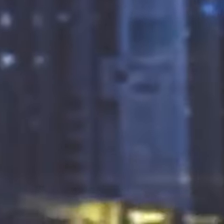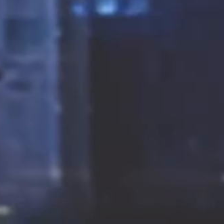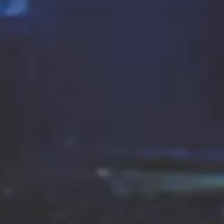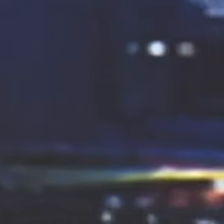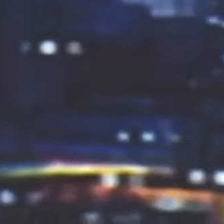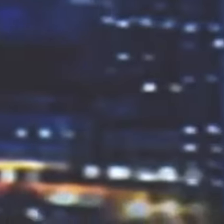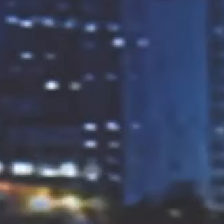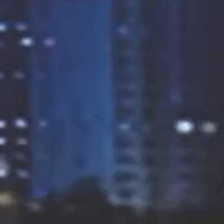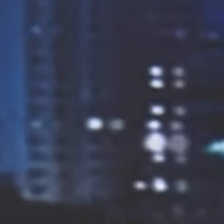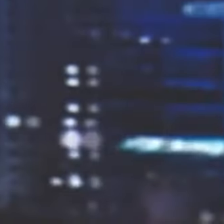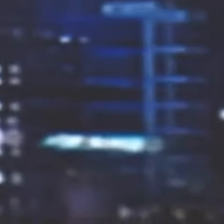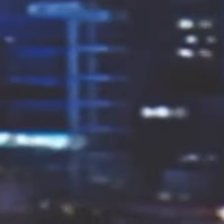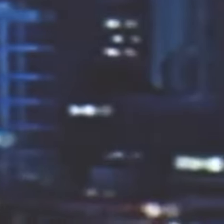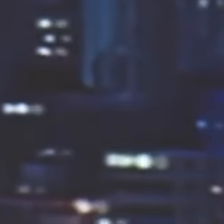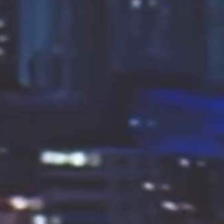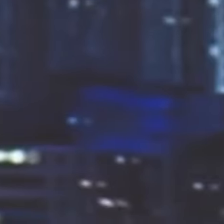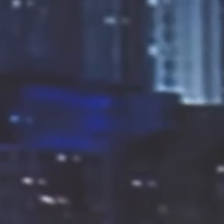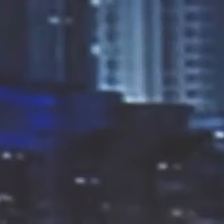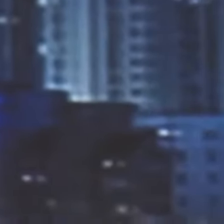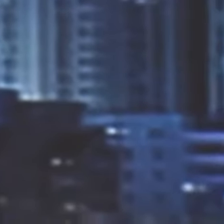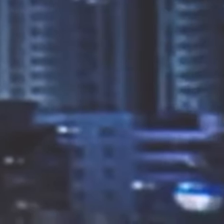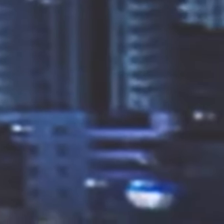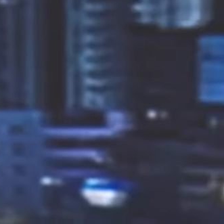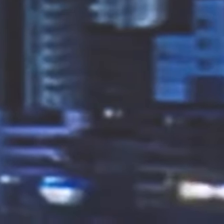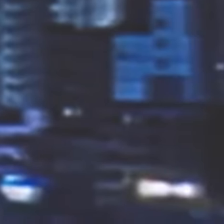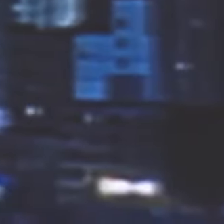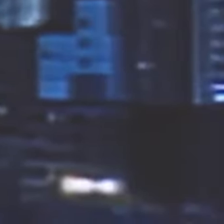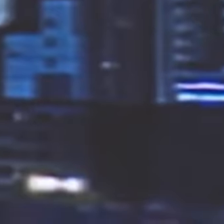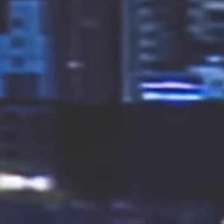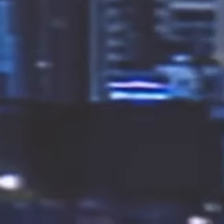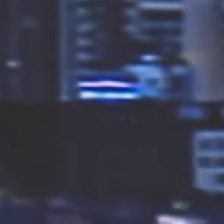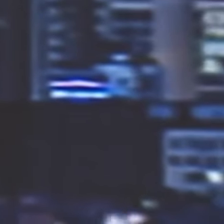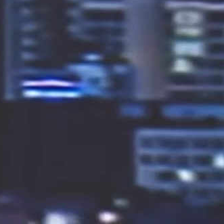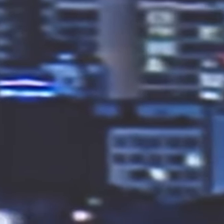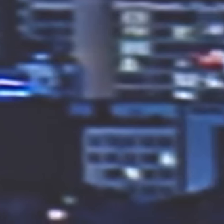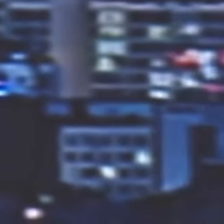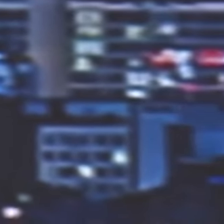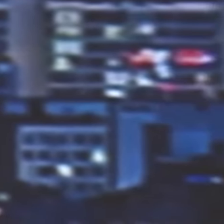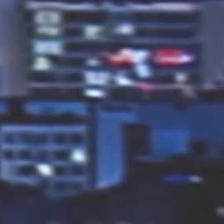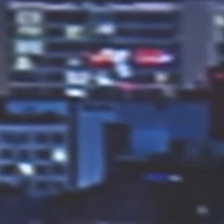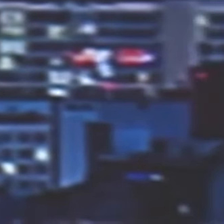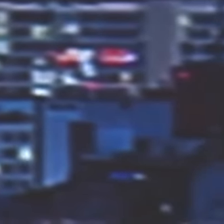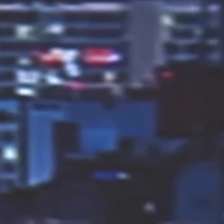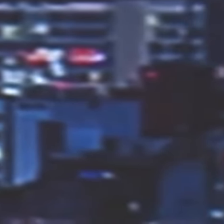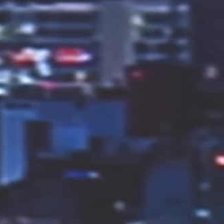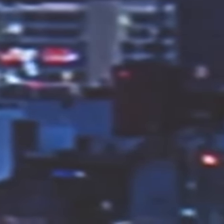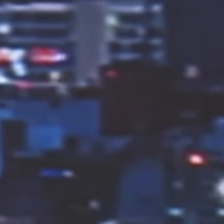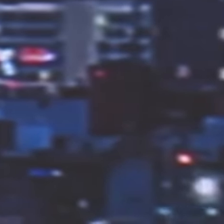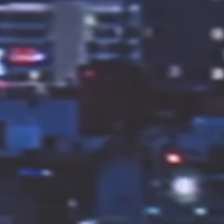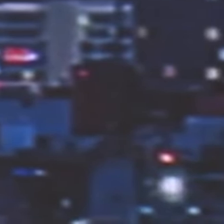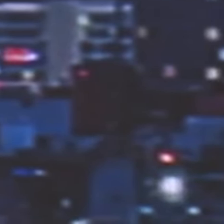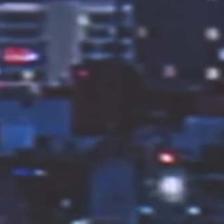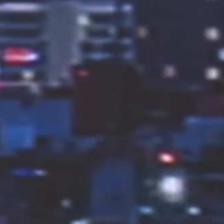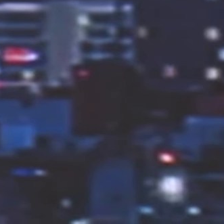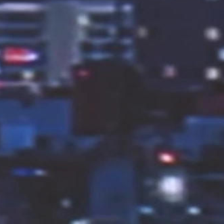JTBC 뉴스를 시청해 주셔서 고맙습니다. 저희는 저녁 6시 50분 뉴스룸에서 뵙겠습니다.